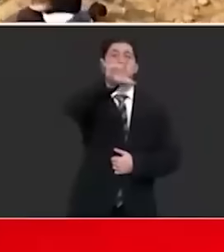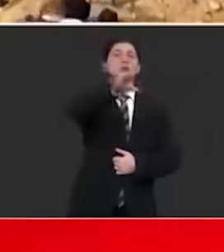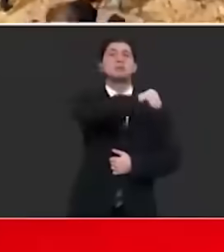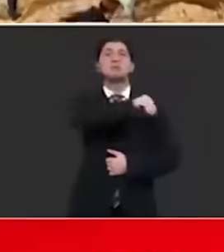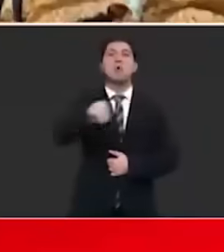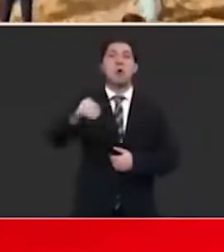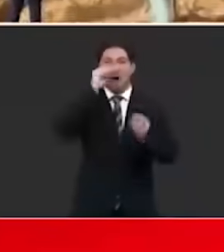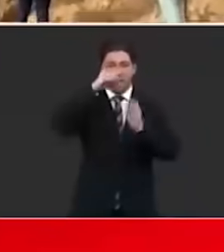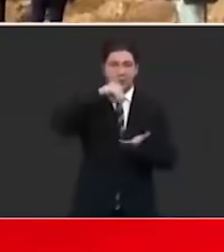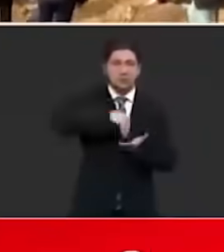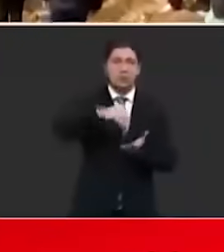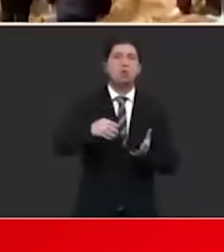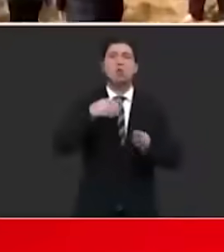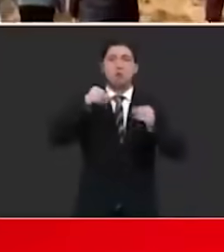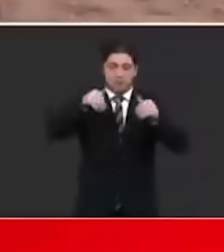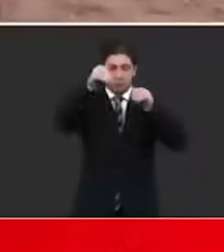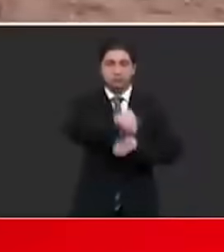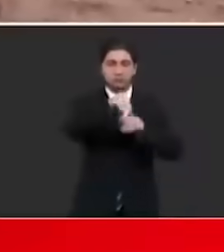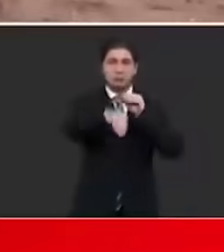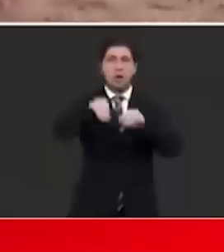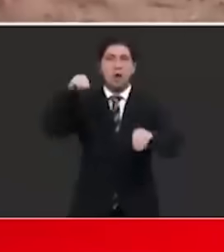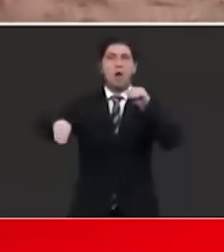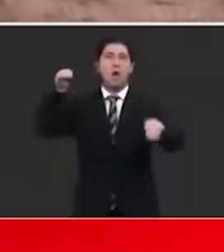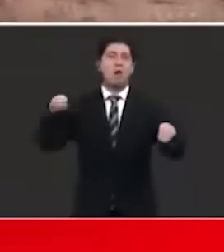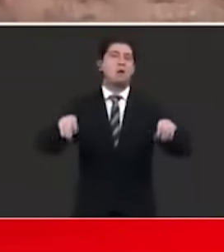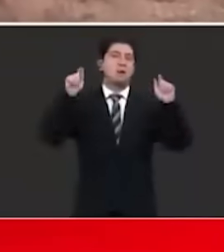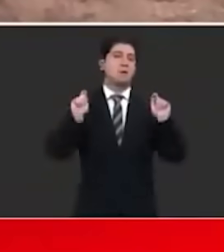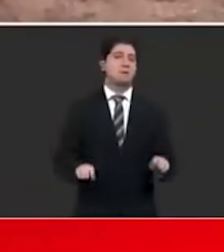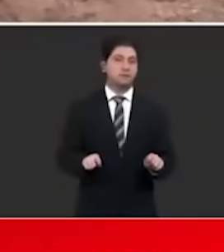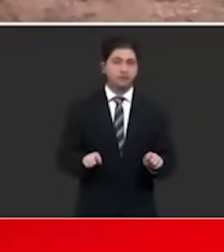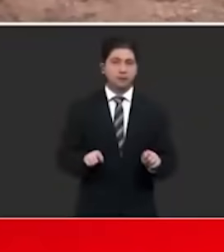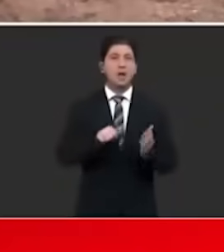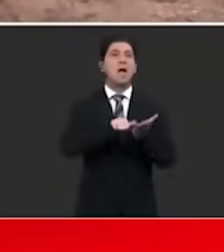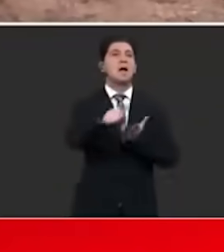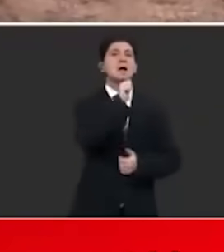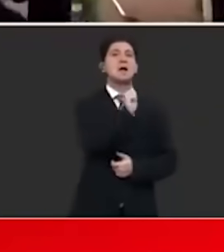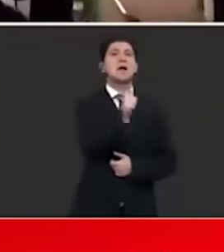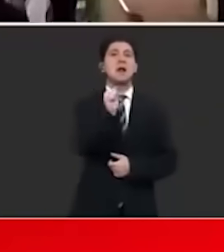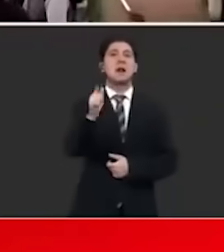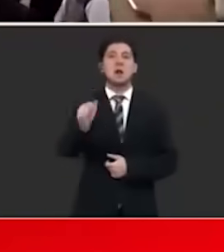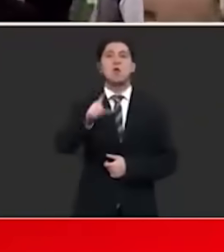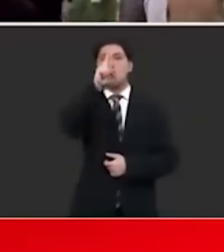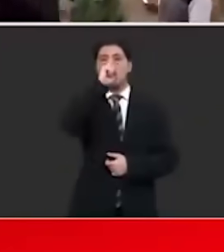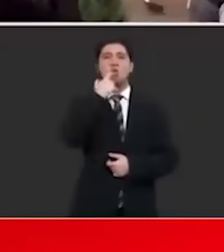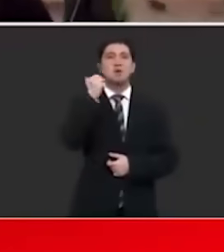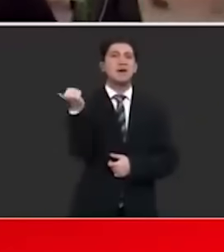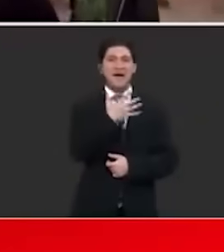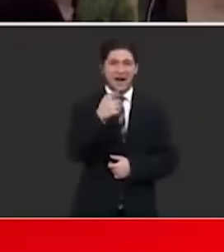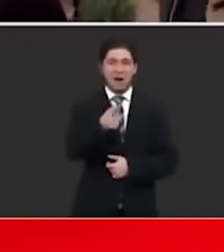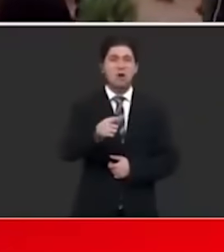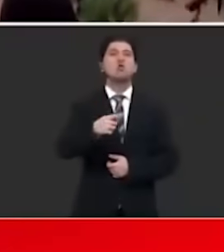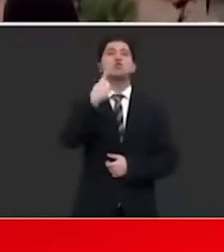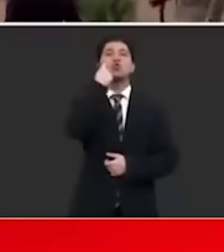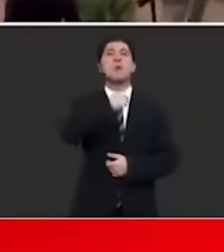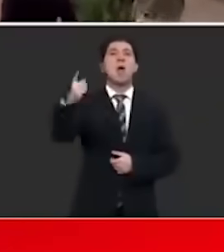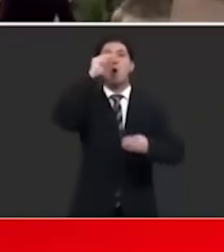fidanı toprakla buluşturduk. Ayrıca her ilimizde 100. yıl Cumhuriyet